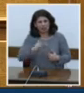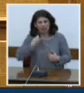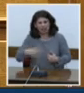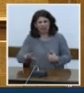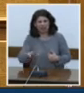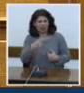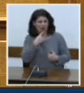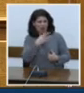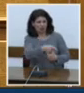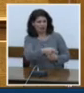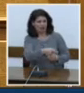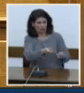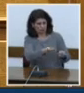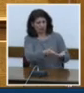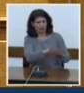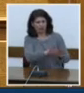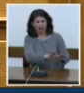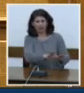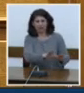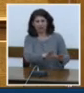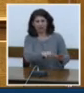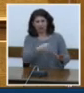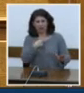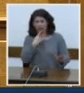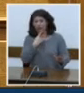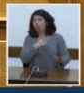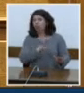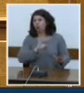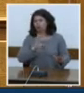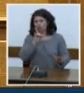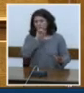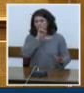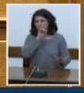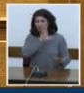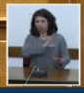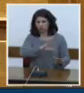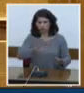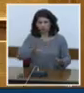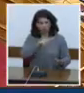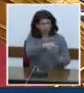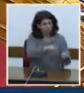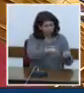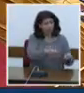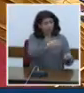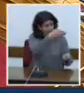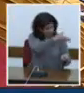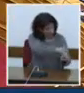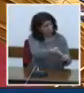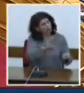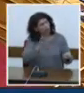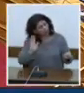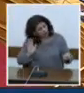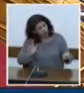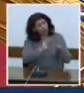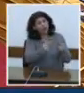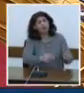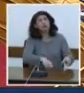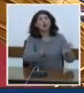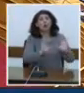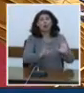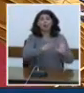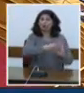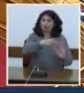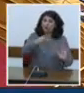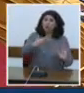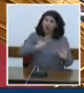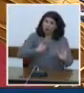αυτά τα οποία διακινούνται από διάφορα τρόλ τα οποία πρόσκειται στον πολιτικό σας χώρο. Θα πω μόνο ότι δεν το λύσατε το πρόβλημα. Δεν το λύσατε